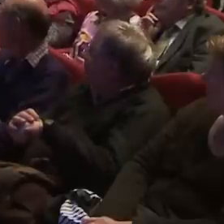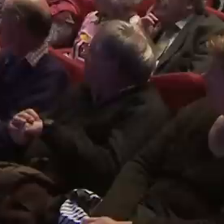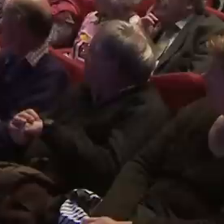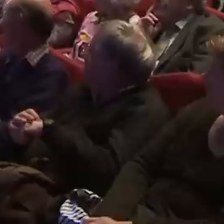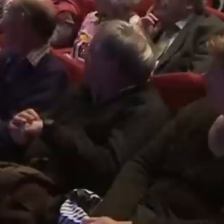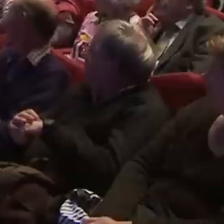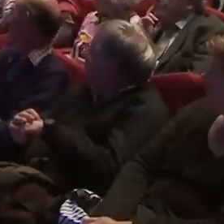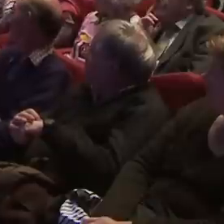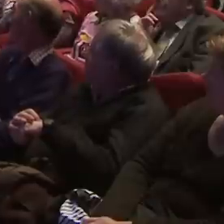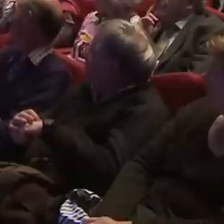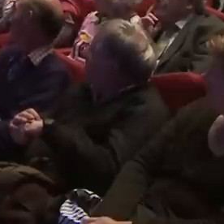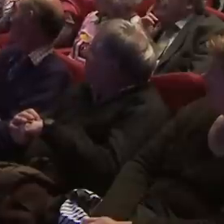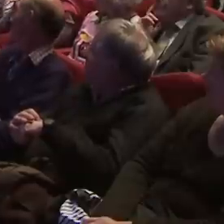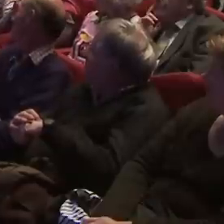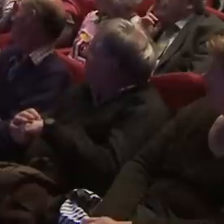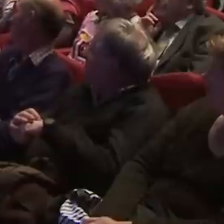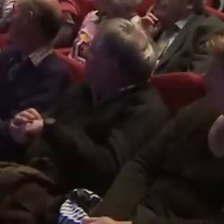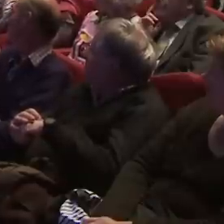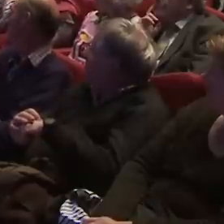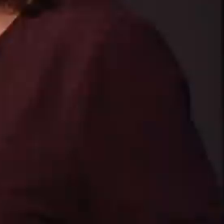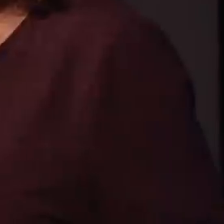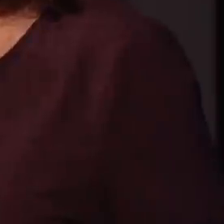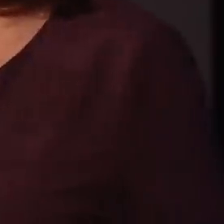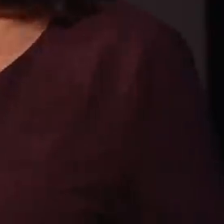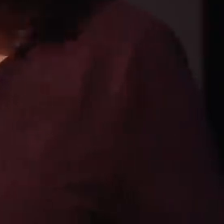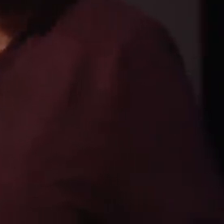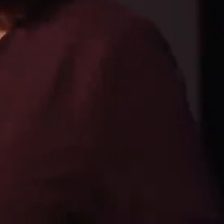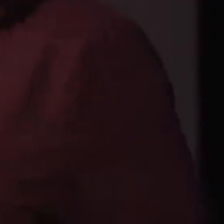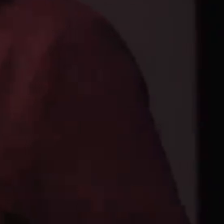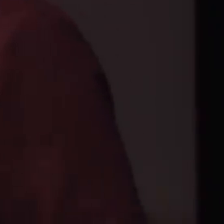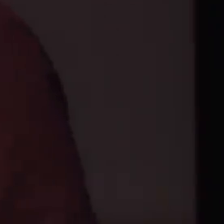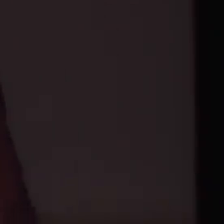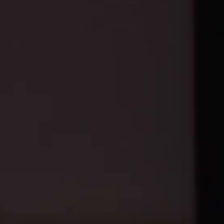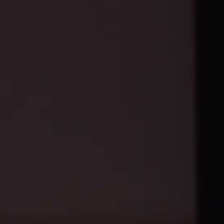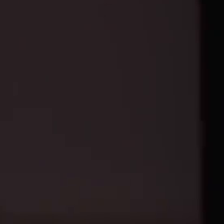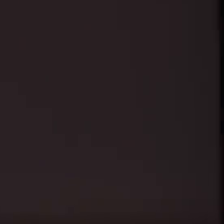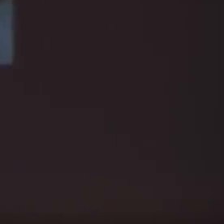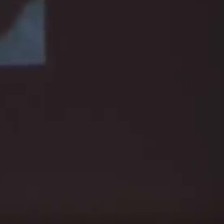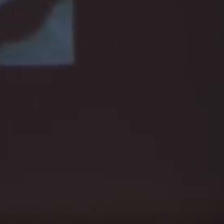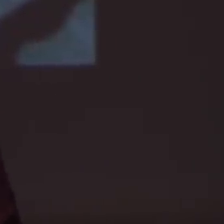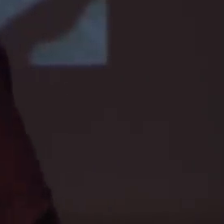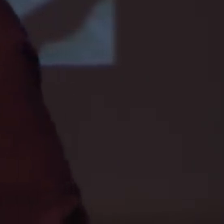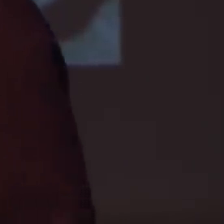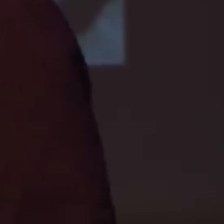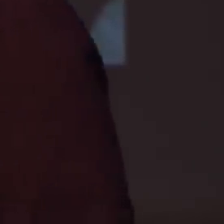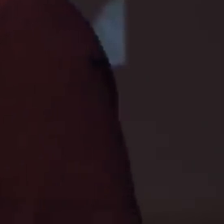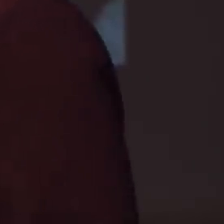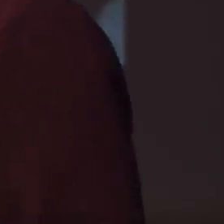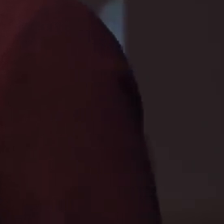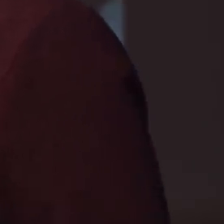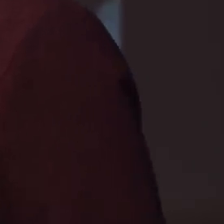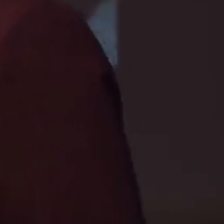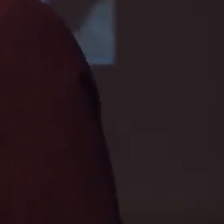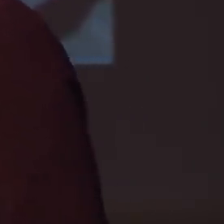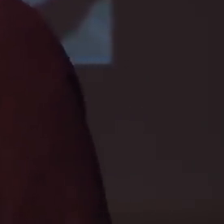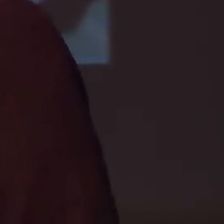Ce que je voulais dire aussi, c'est que cette conférence est enregistrée, comme beaucoup de nos conférences, grâce